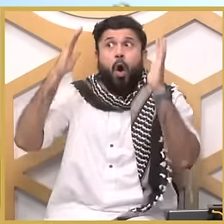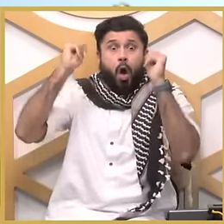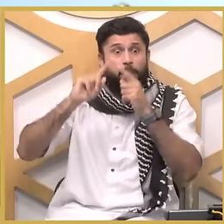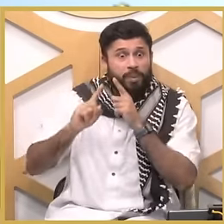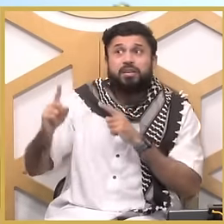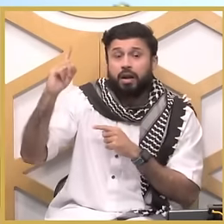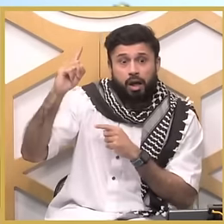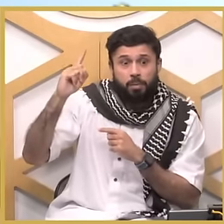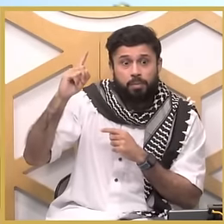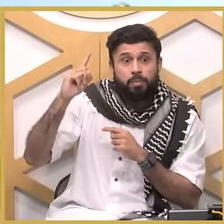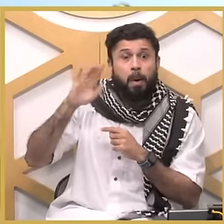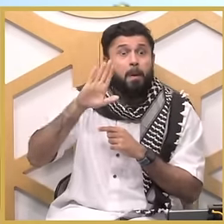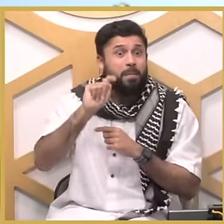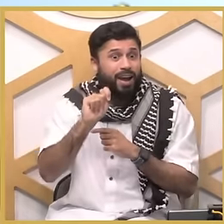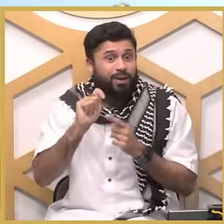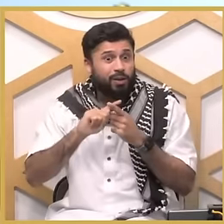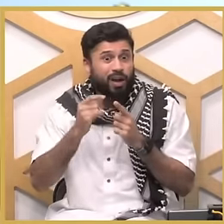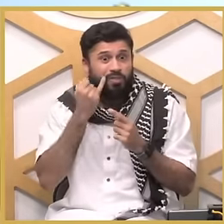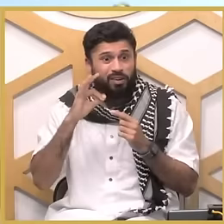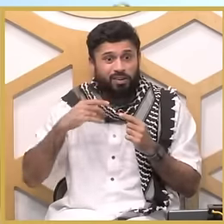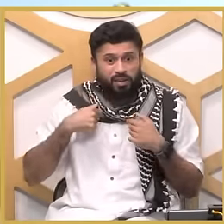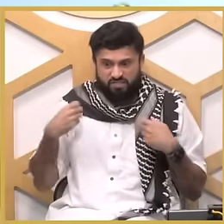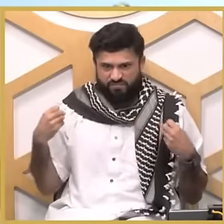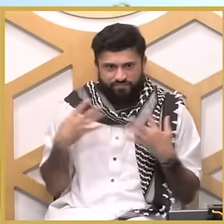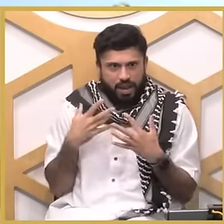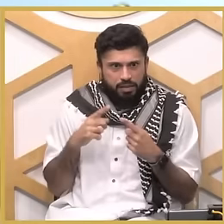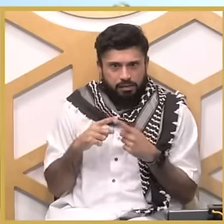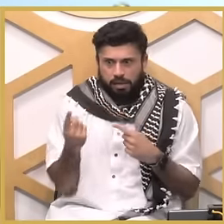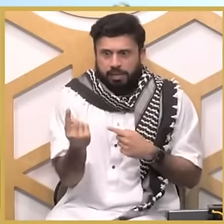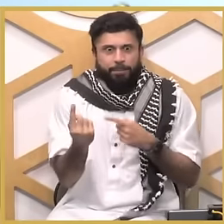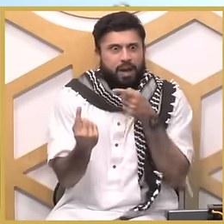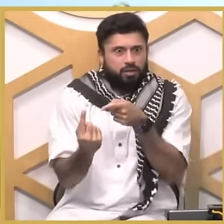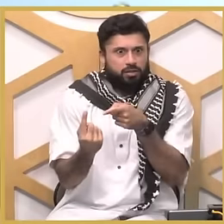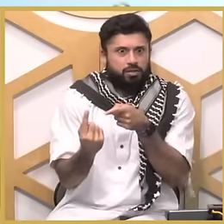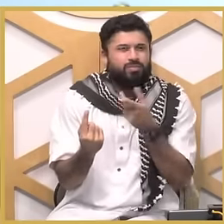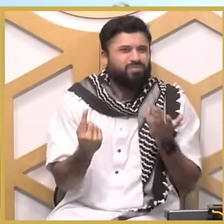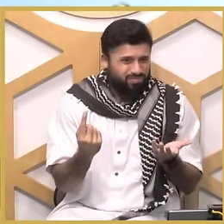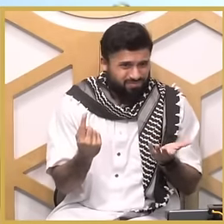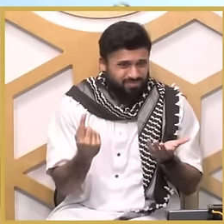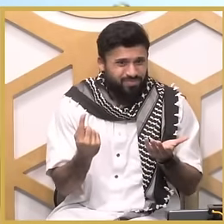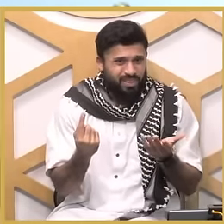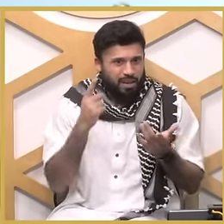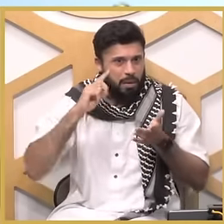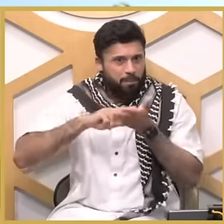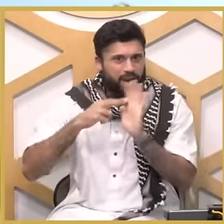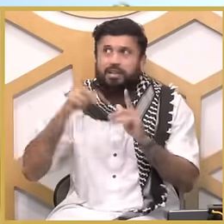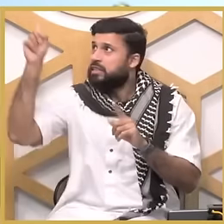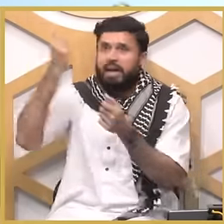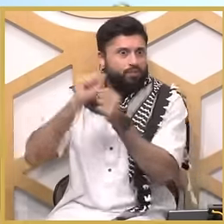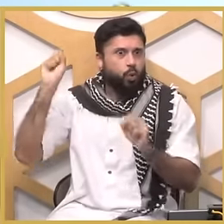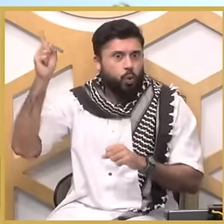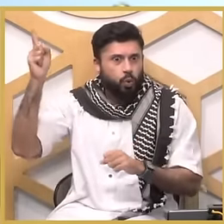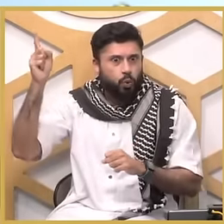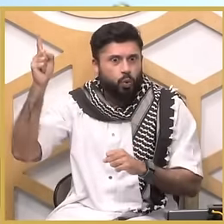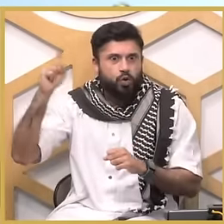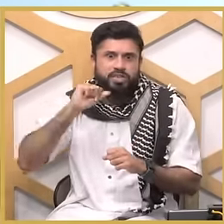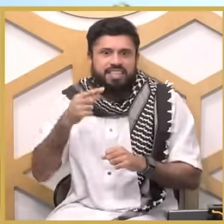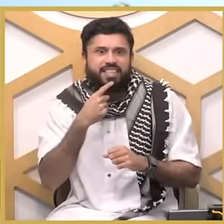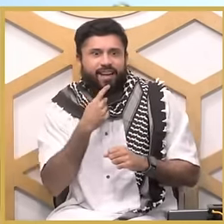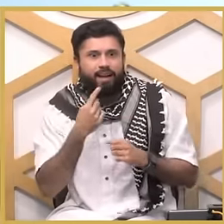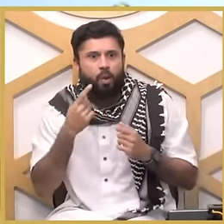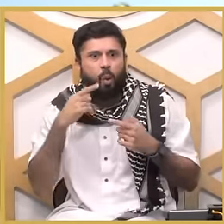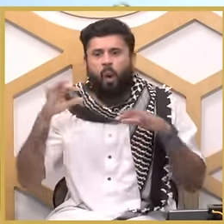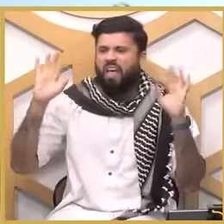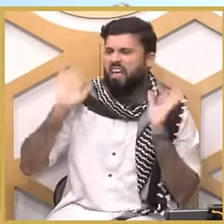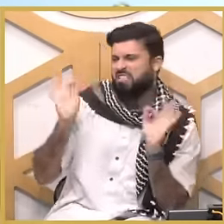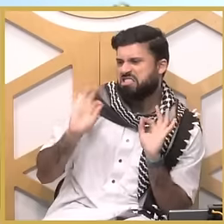say, look, your Lord is so beautiful, subhanAllah. You're saying, اللهم إنك عفو تحبُّ العفو فاعفو عني. I can tell you, by the way,